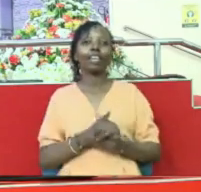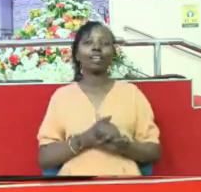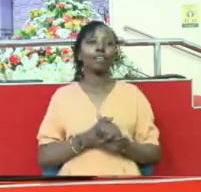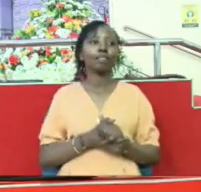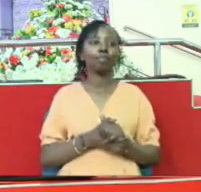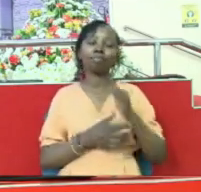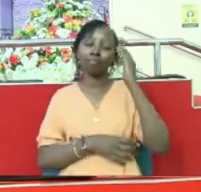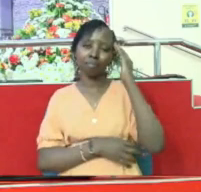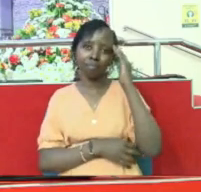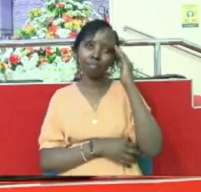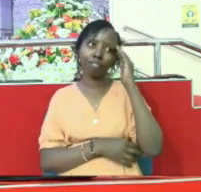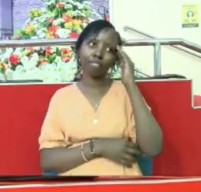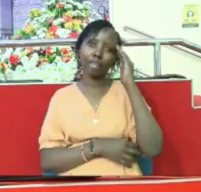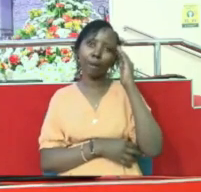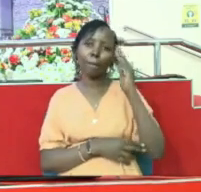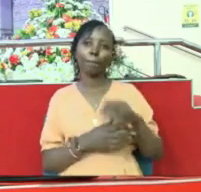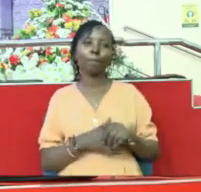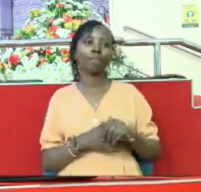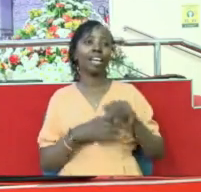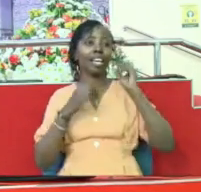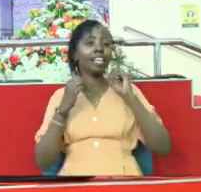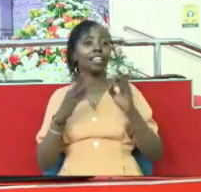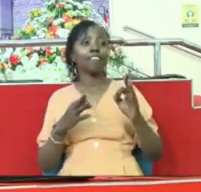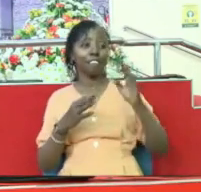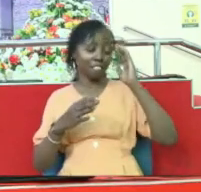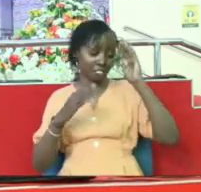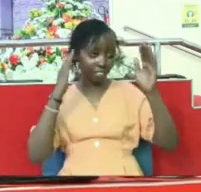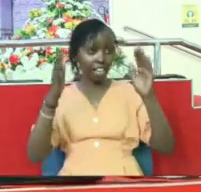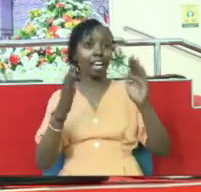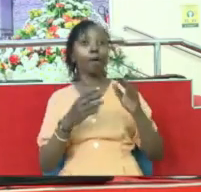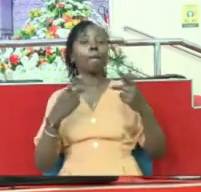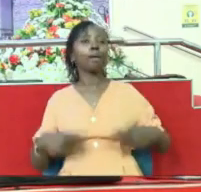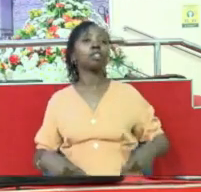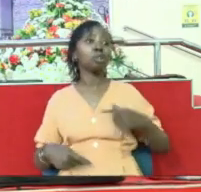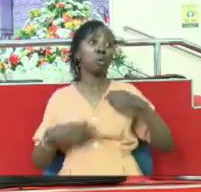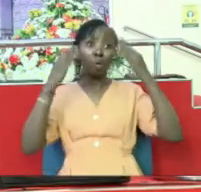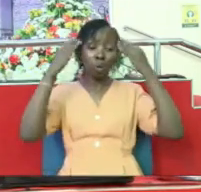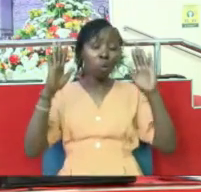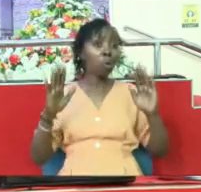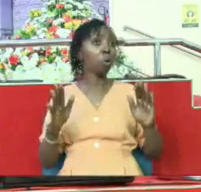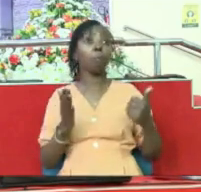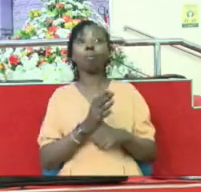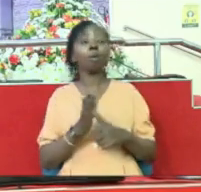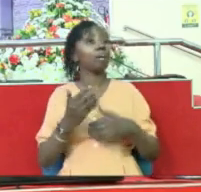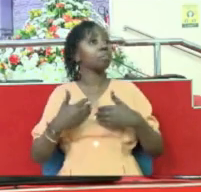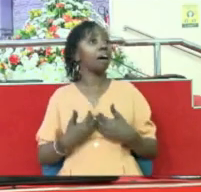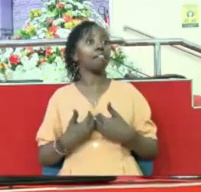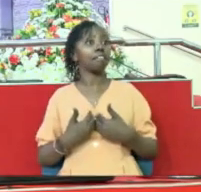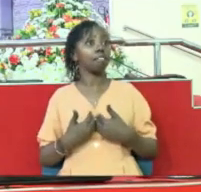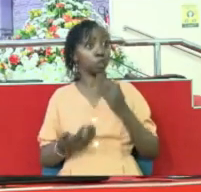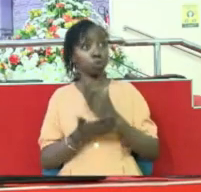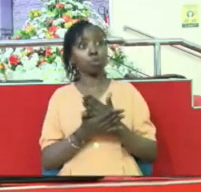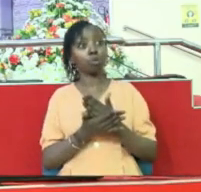You know. Unajua ukishalimia mtu, when you greet somebody, uwezi jua vile uzito wake. You may not know how loaded